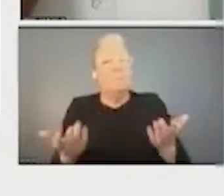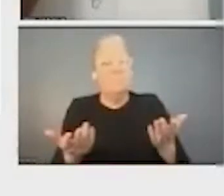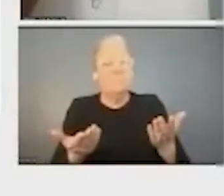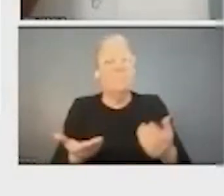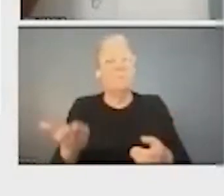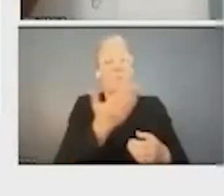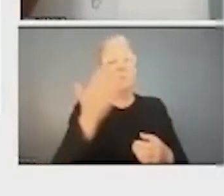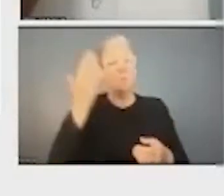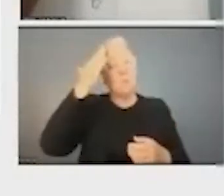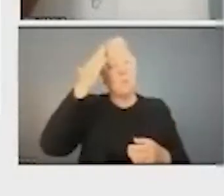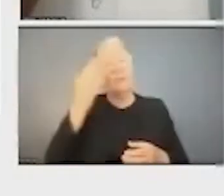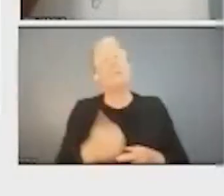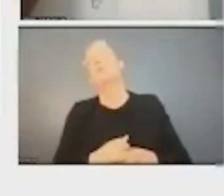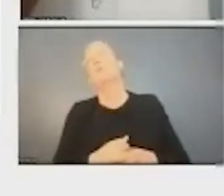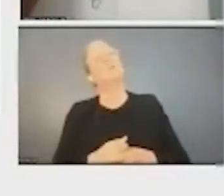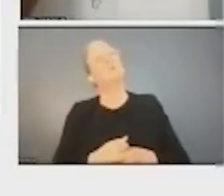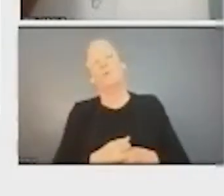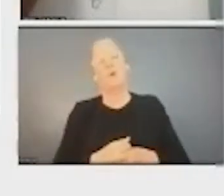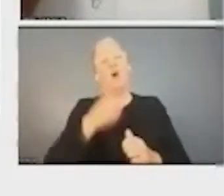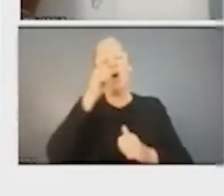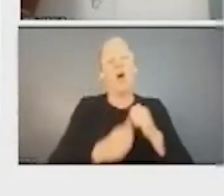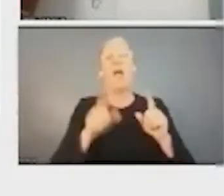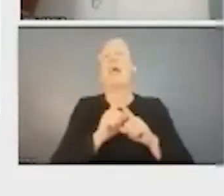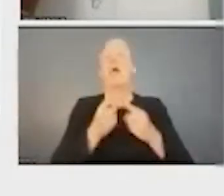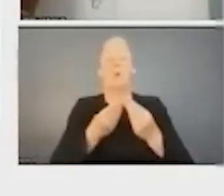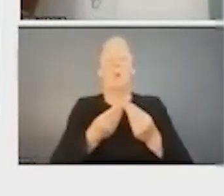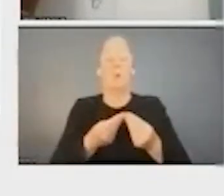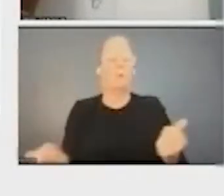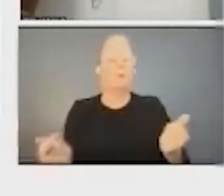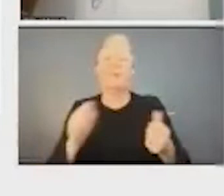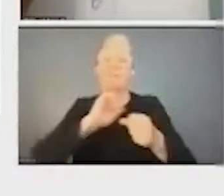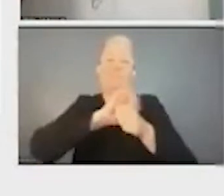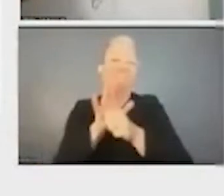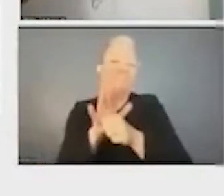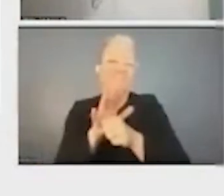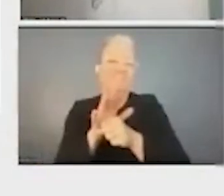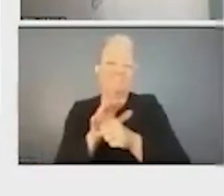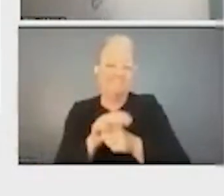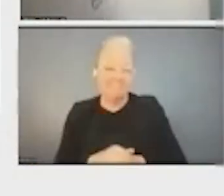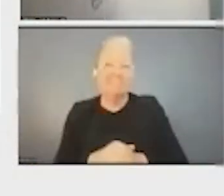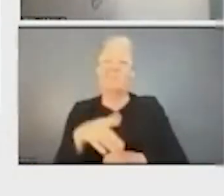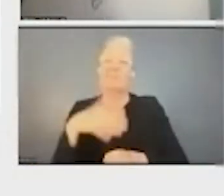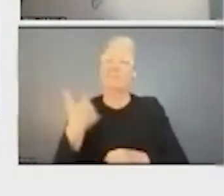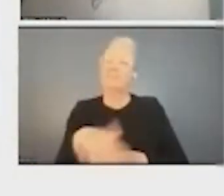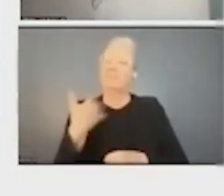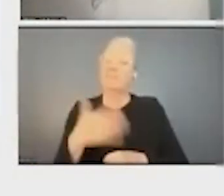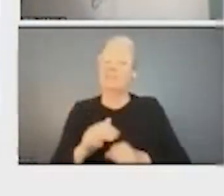وكلنا يعرف أنه من الصعب أن نخرج من هذا الوباء بالنسبة للأثر الخاص بهذا